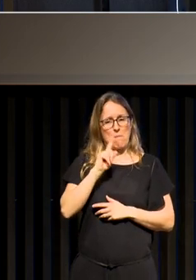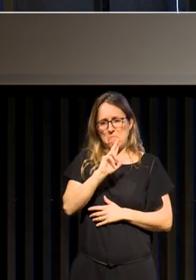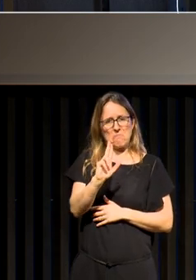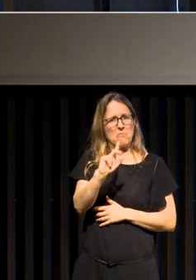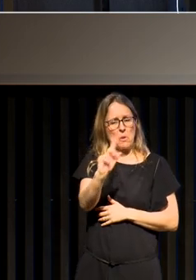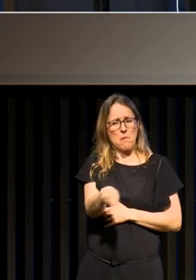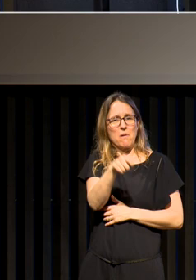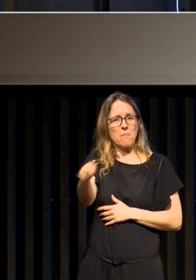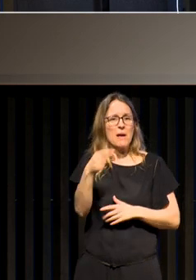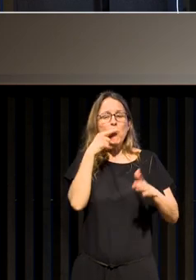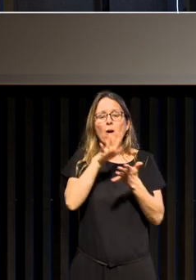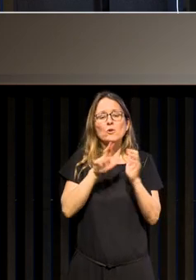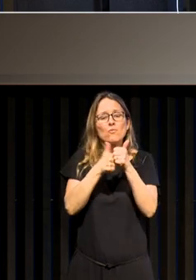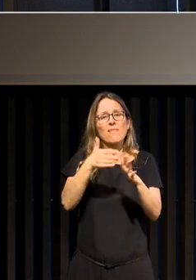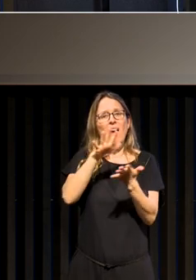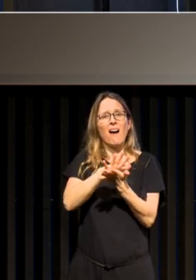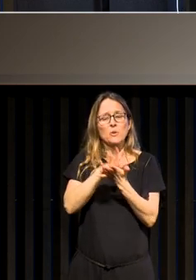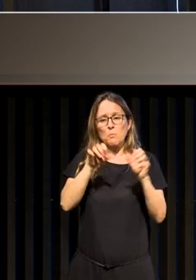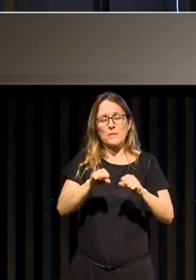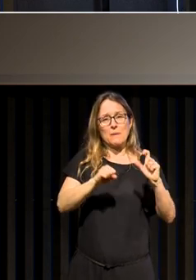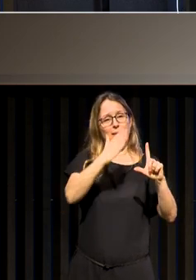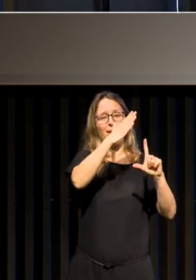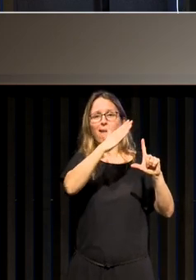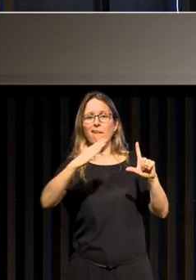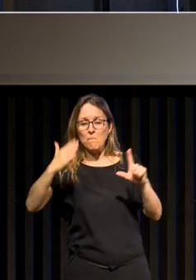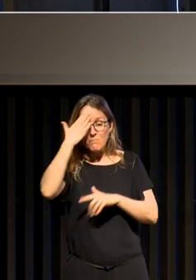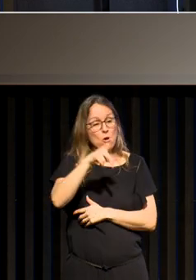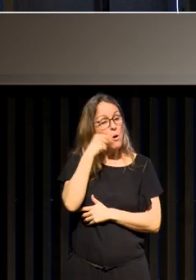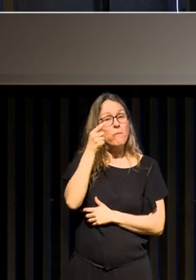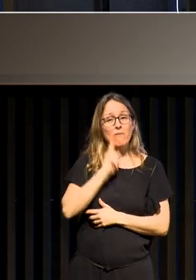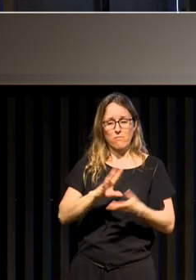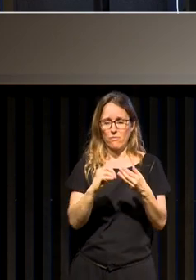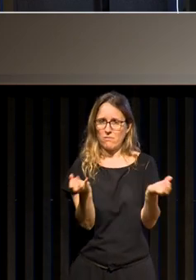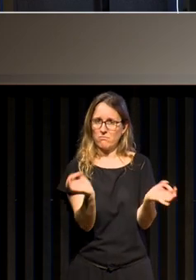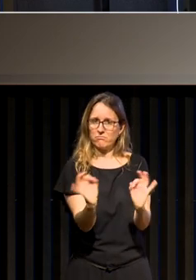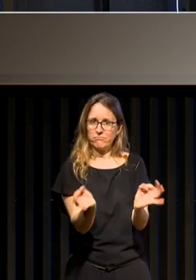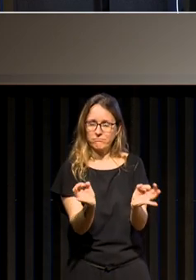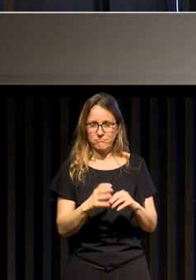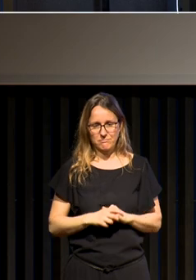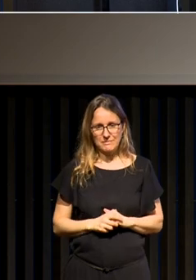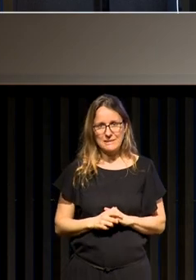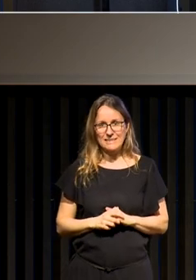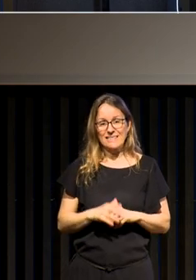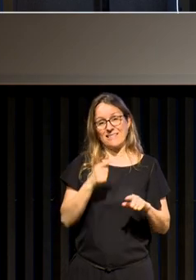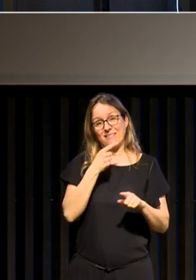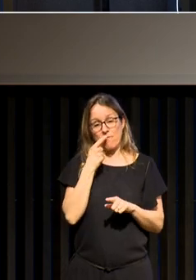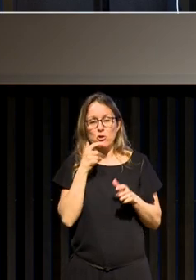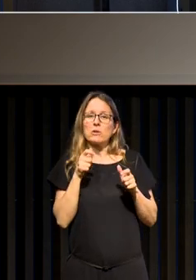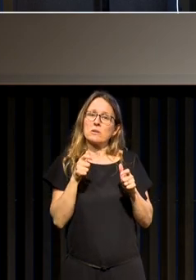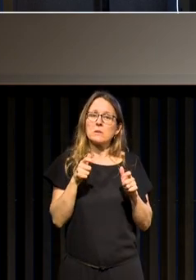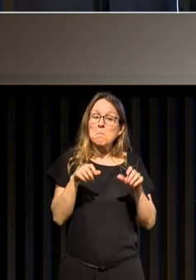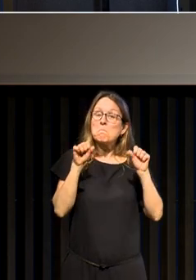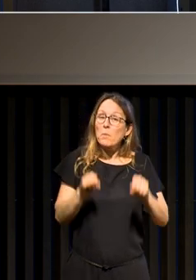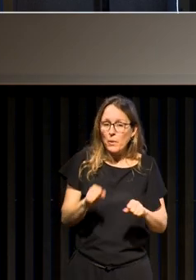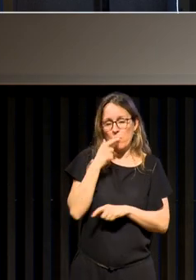naturelle chez la femme avec l'âge. Une femme, un homme qui n'ont pas de problème, n'ont que 25% de chances